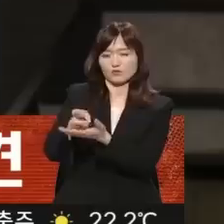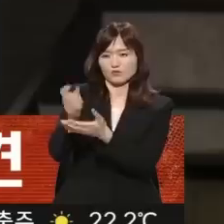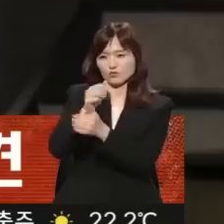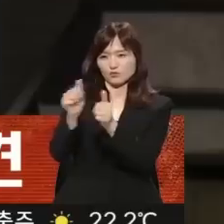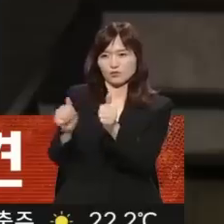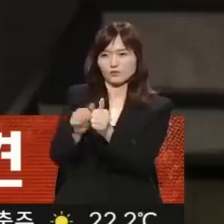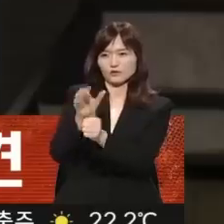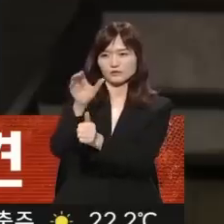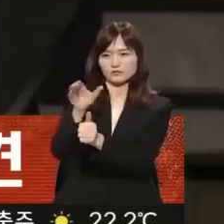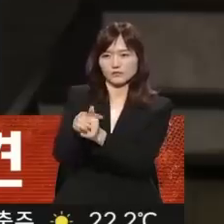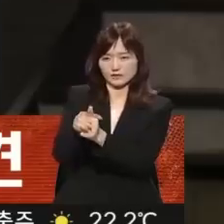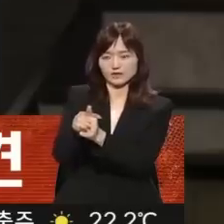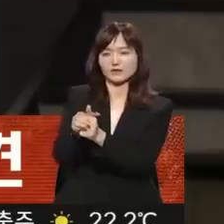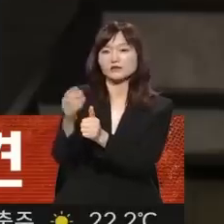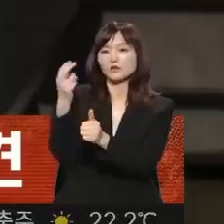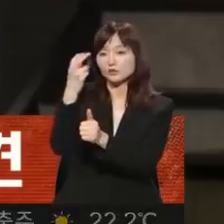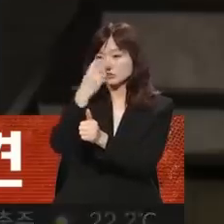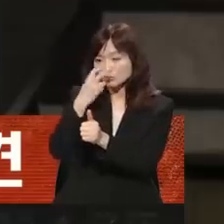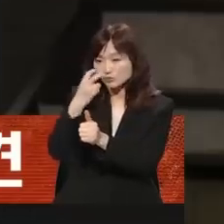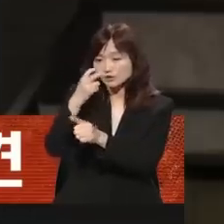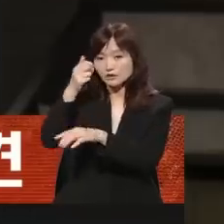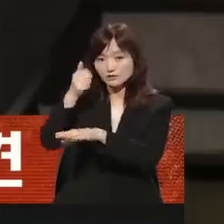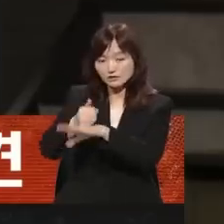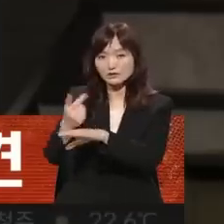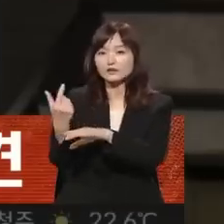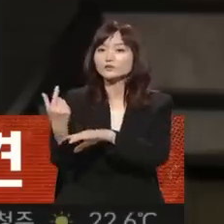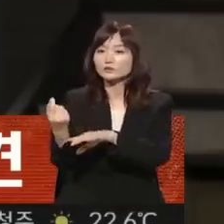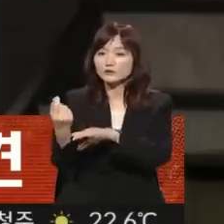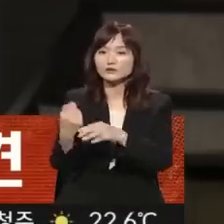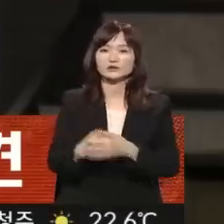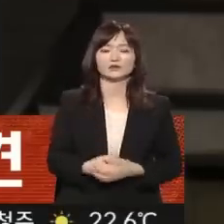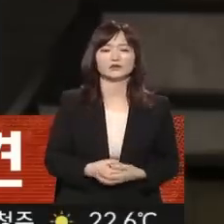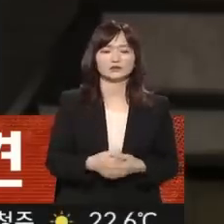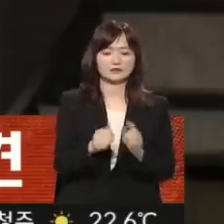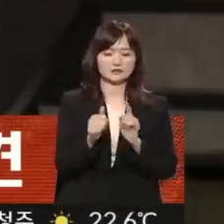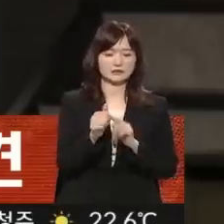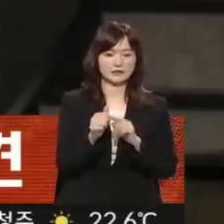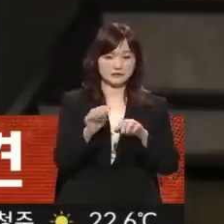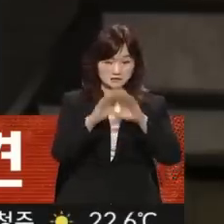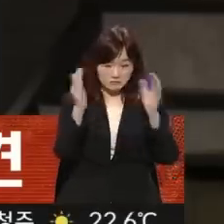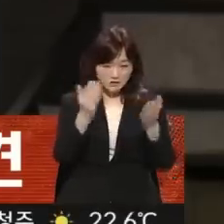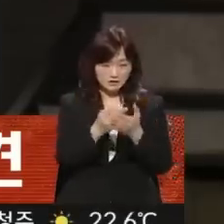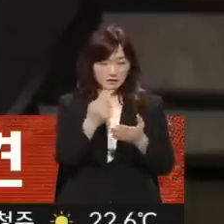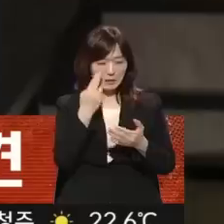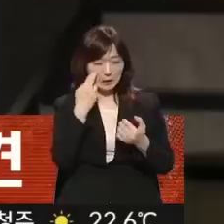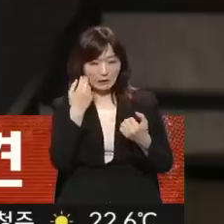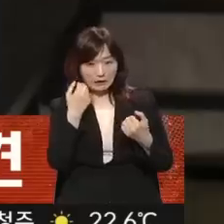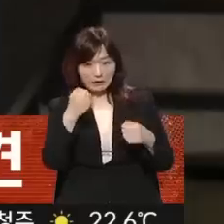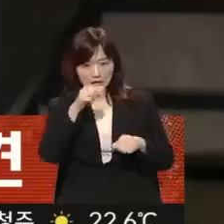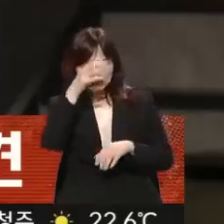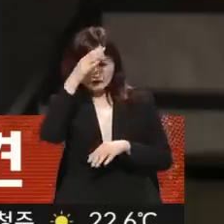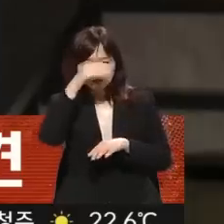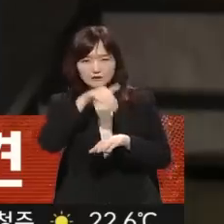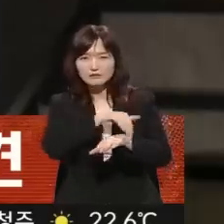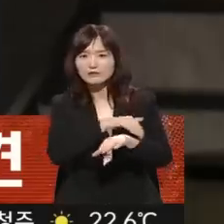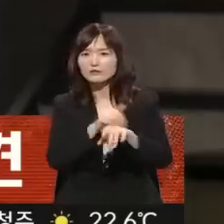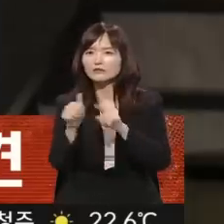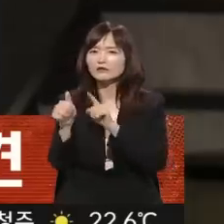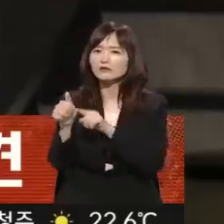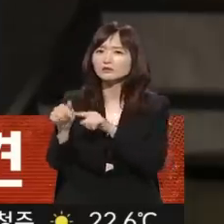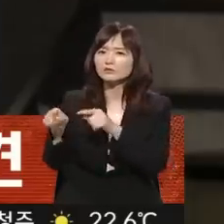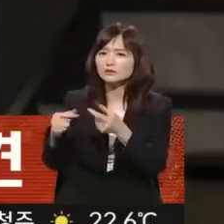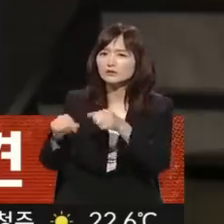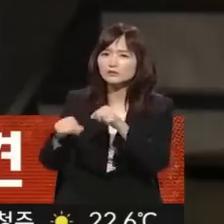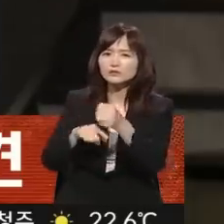정신감정도 동일합니다 그러니까이 모든 것을 지금 연기를 하고 있다는 상당히 소름끼치는 결론이 나오죠 그러면이 사람이 왜